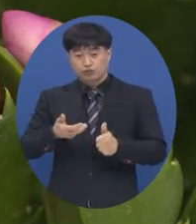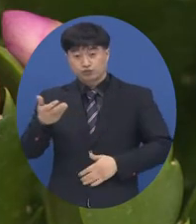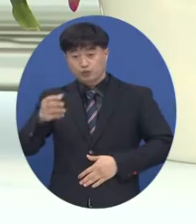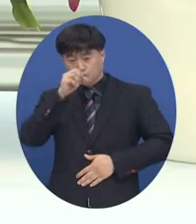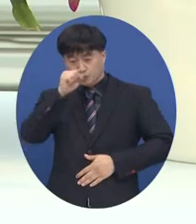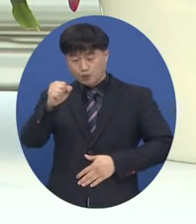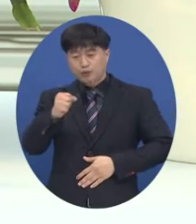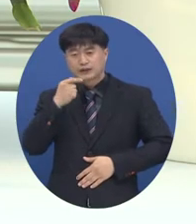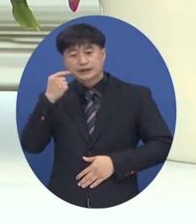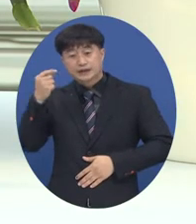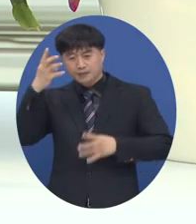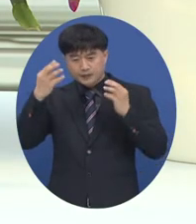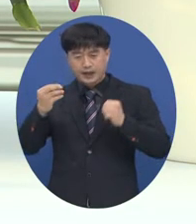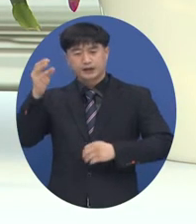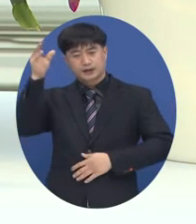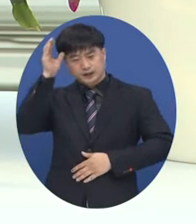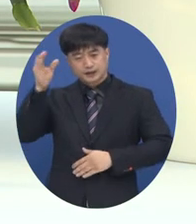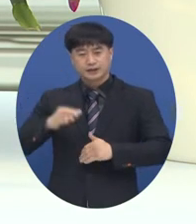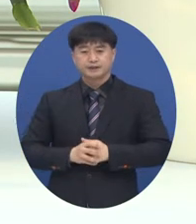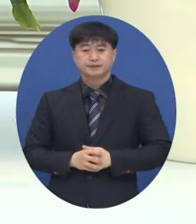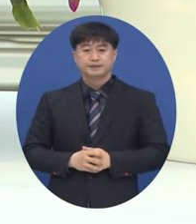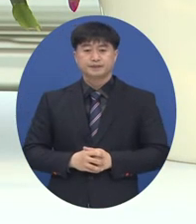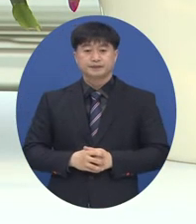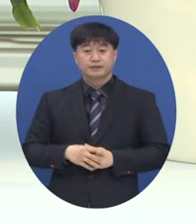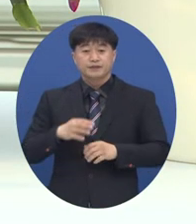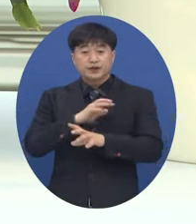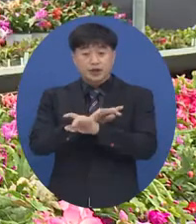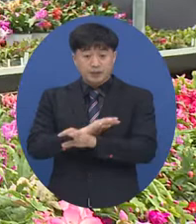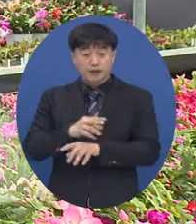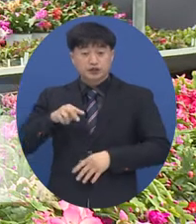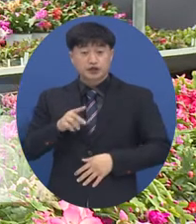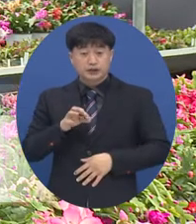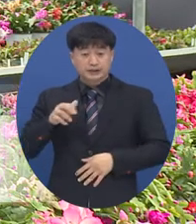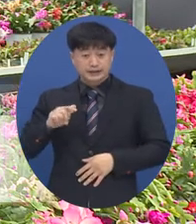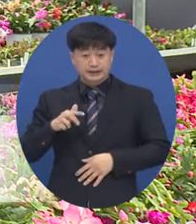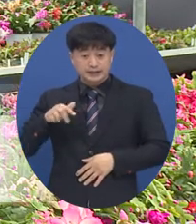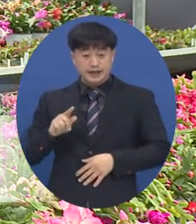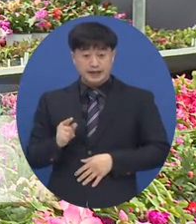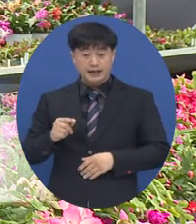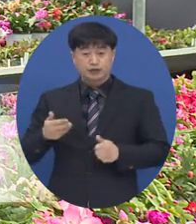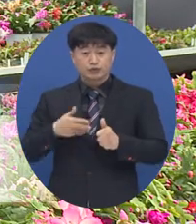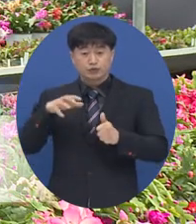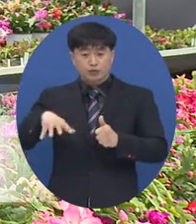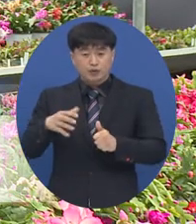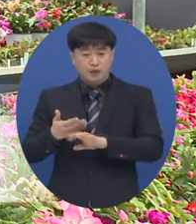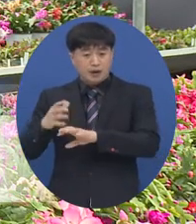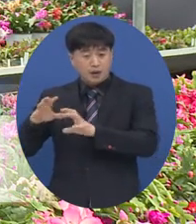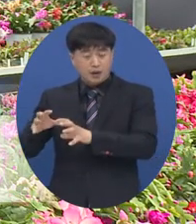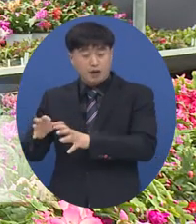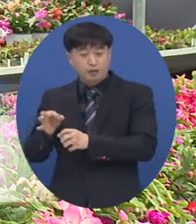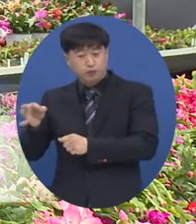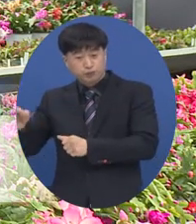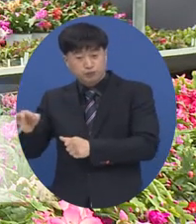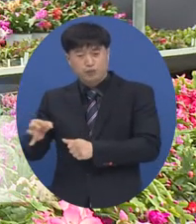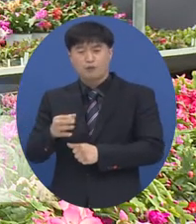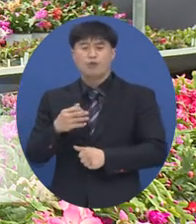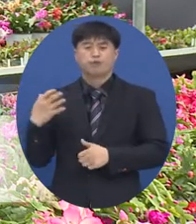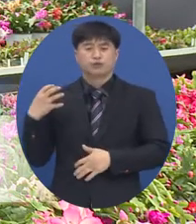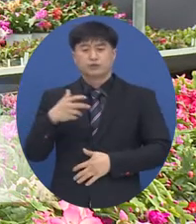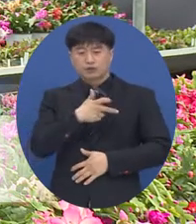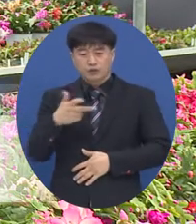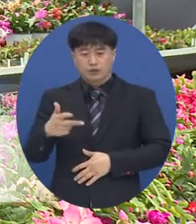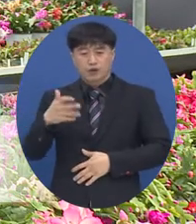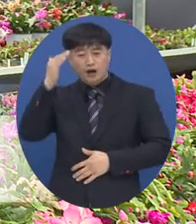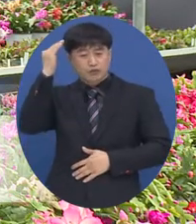선호도가 높을 것으로 기대됩니다 자 해발 선장을 재배 농가에서 해외 종묘의 부담이 크기 때문에 저희 국산 품종을 빨리